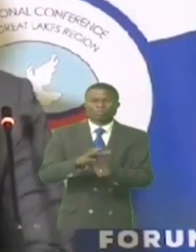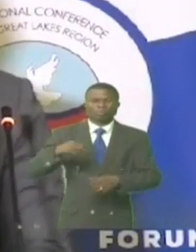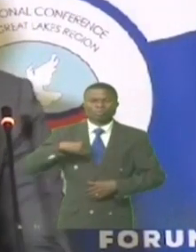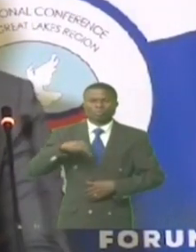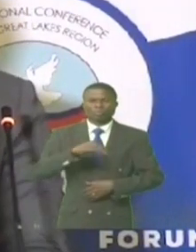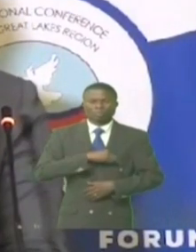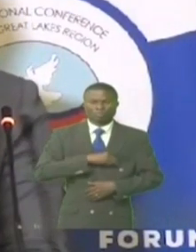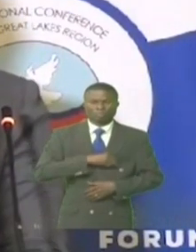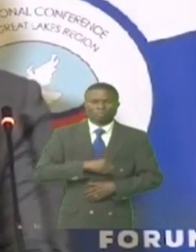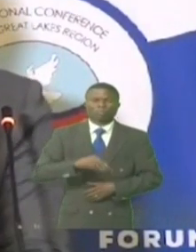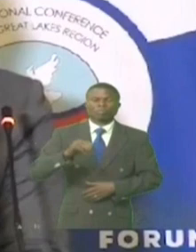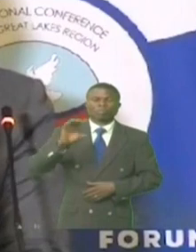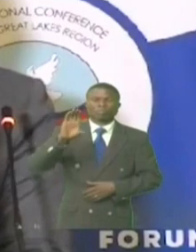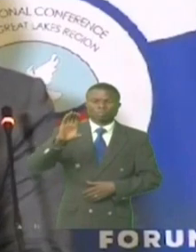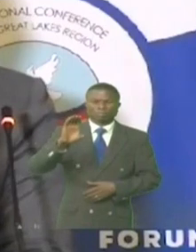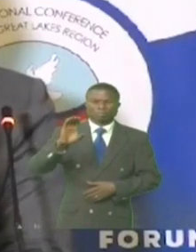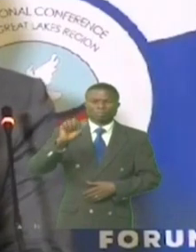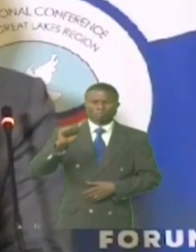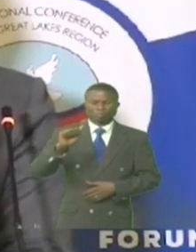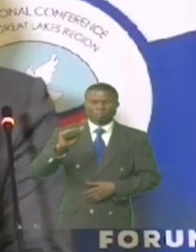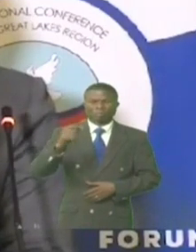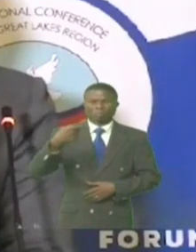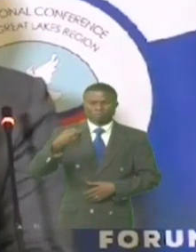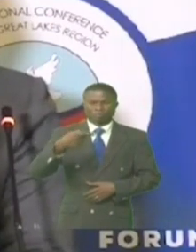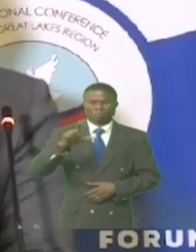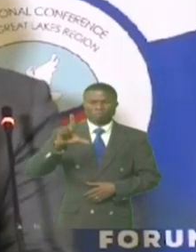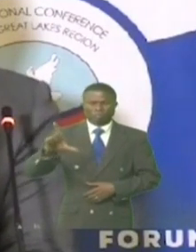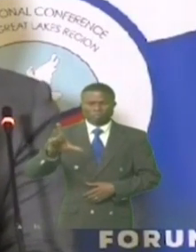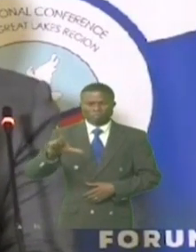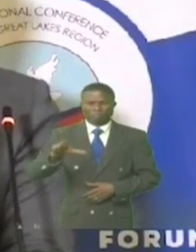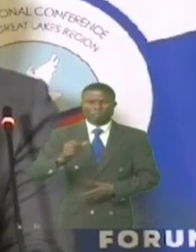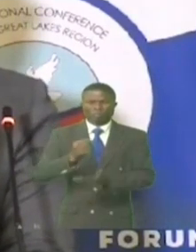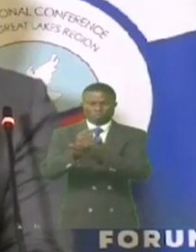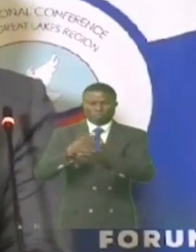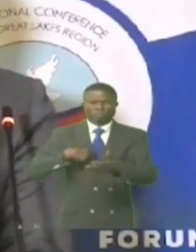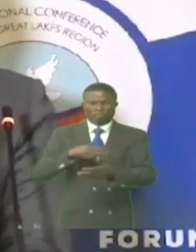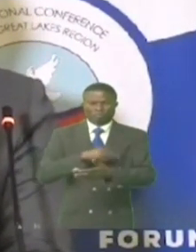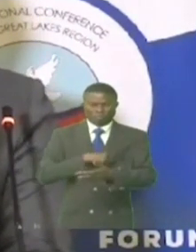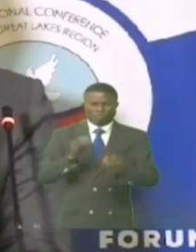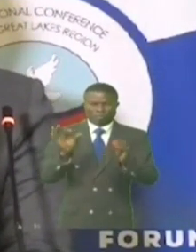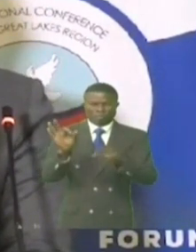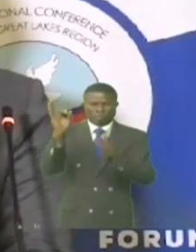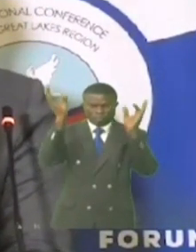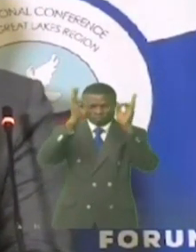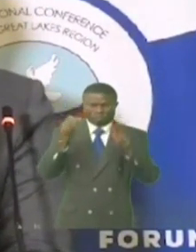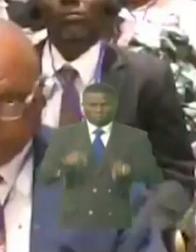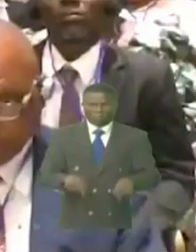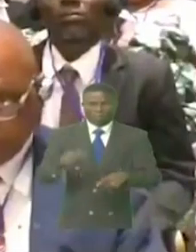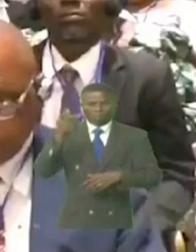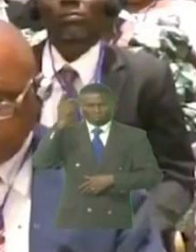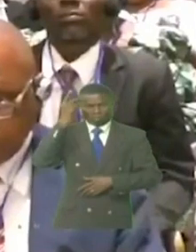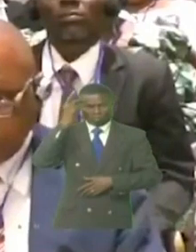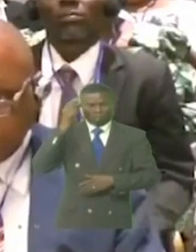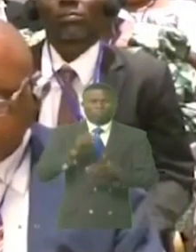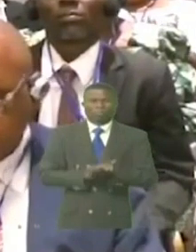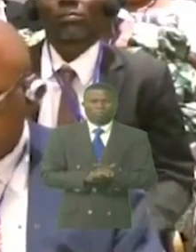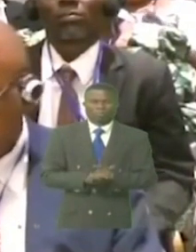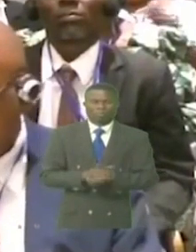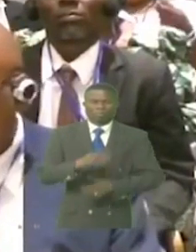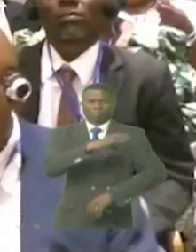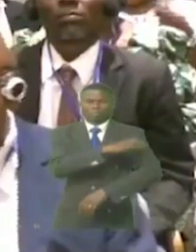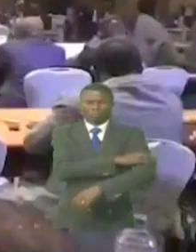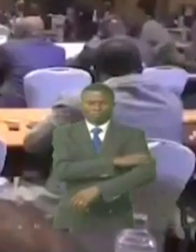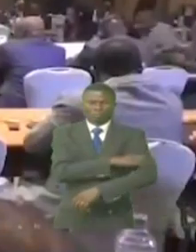de la CIRGL qui ont rendu possible notre présente rencontre ici à Kinshasa,